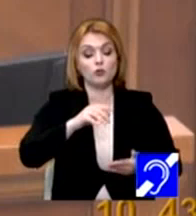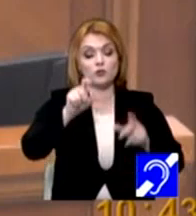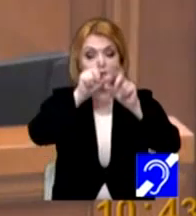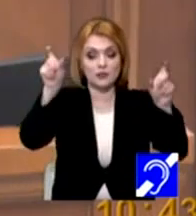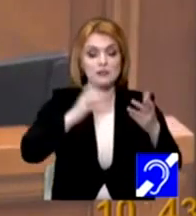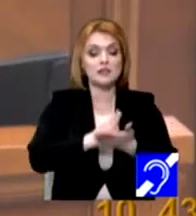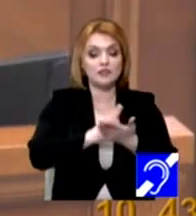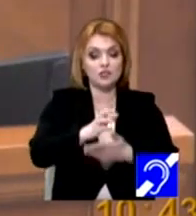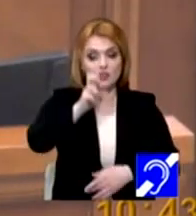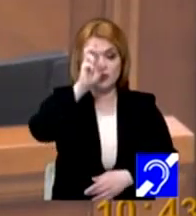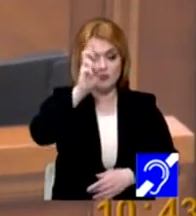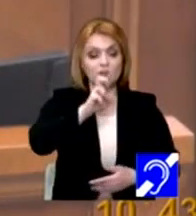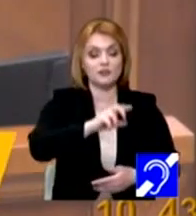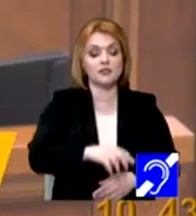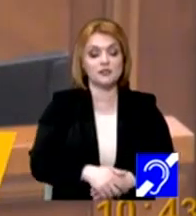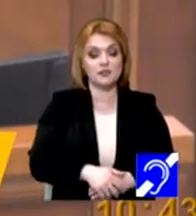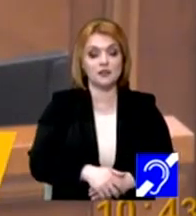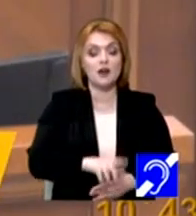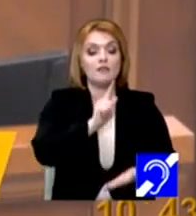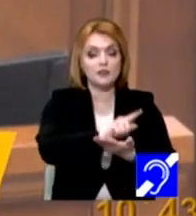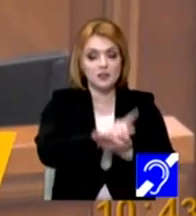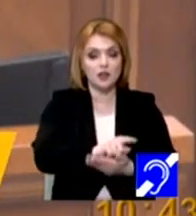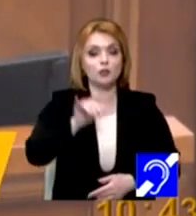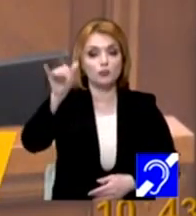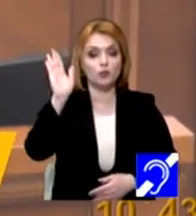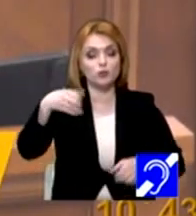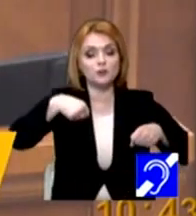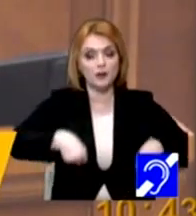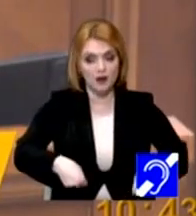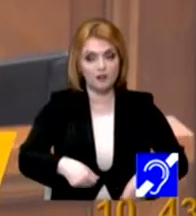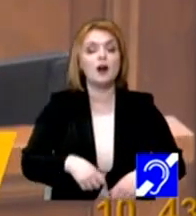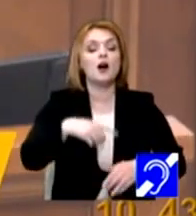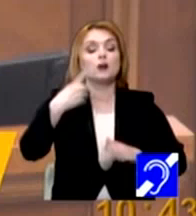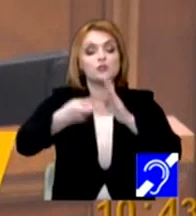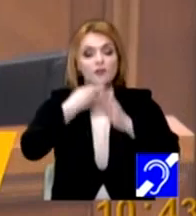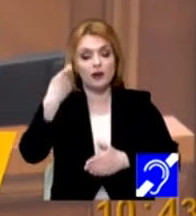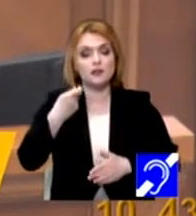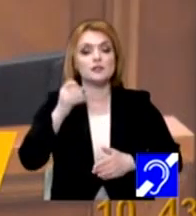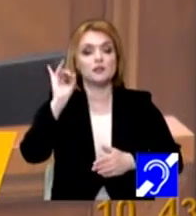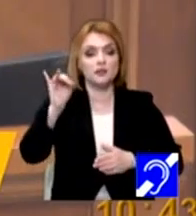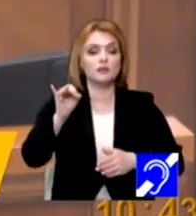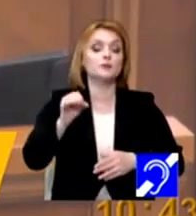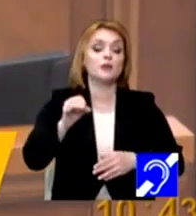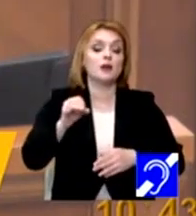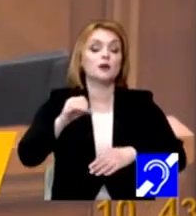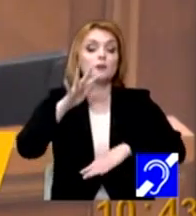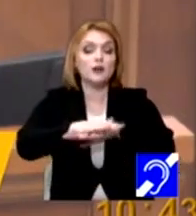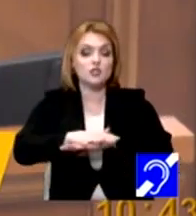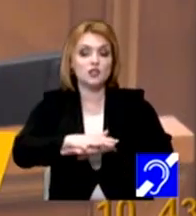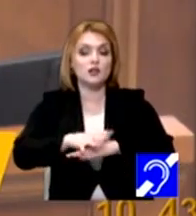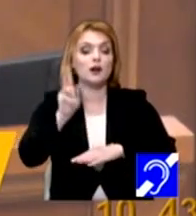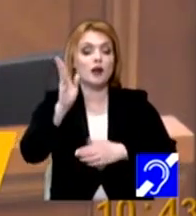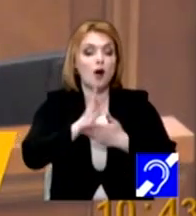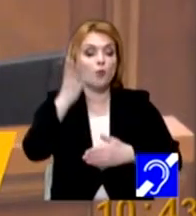jurisdicțiile semnate la nivelul standardului de convenit de Organizația pentru Cooperare și Dezvoltare Economică în scopul